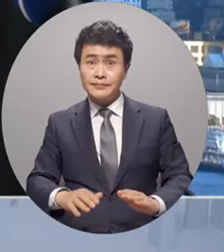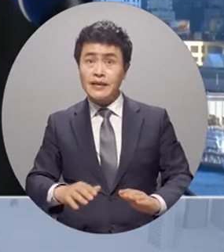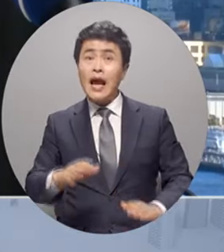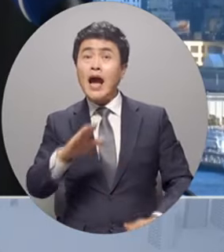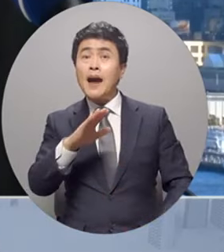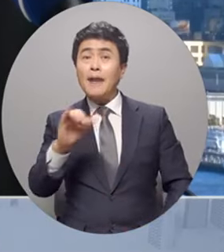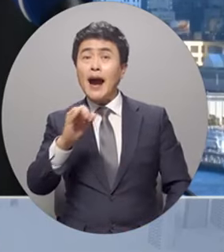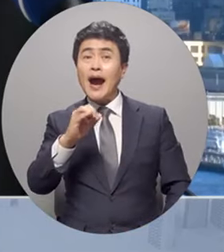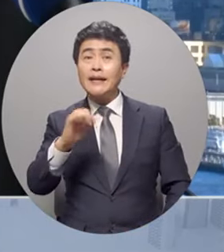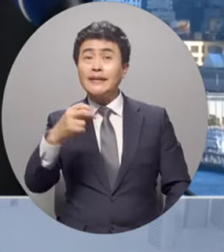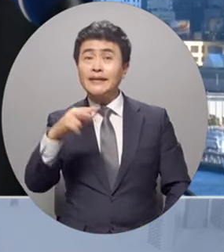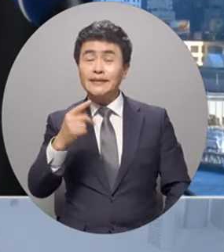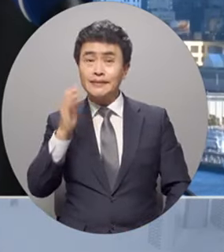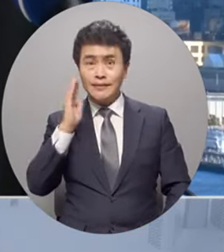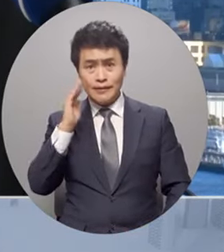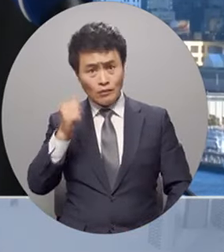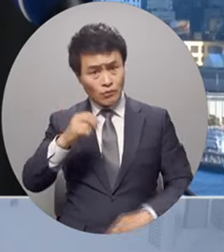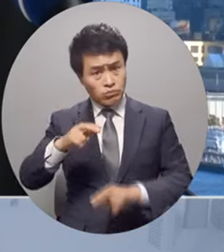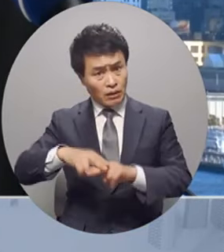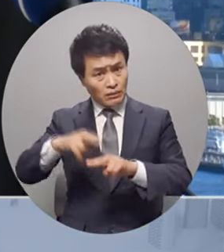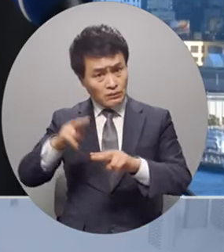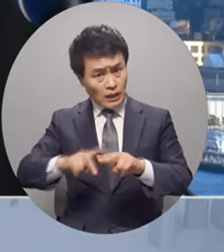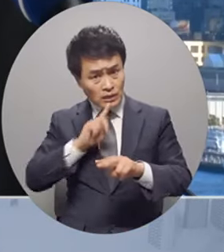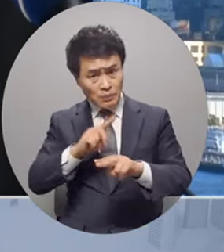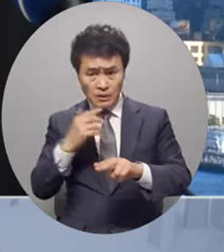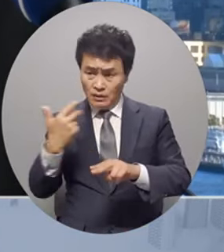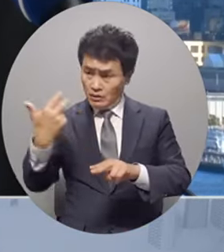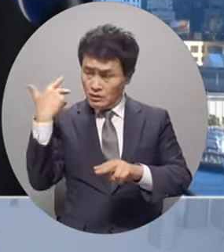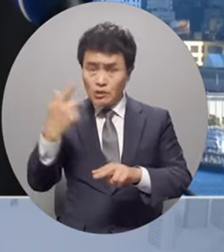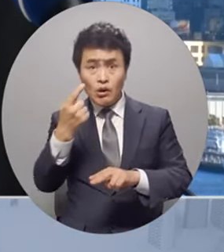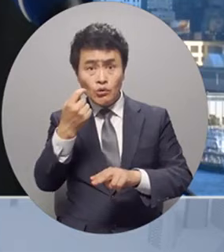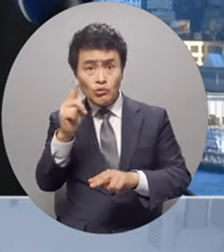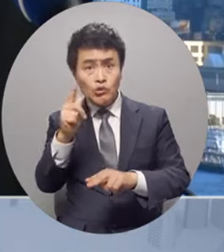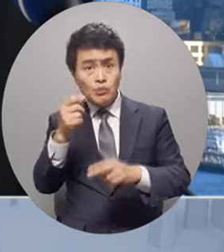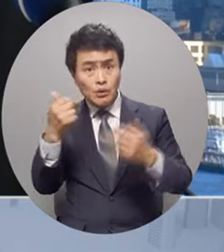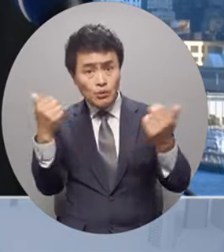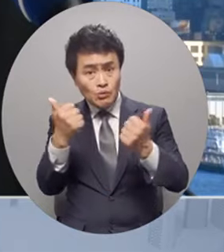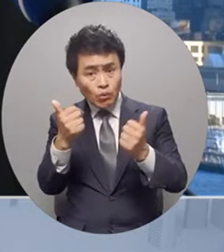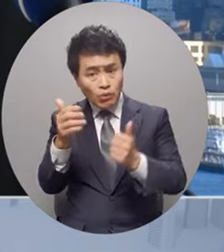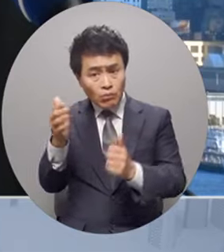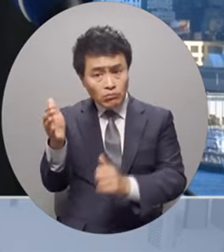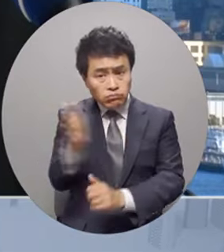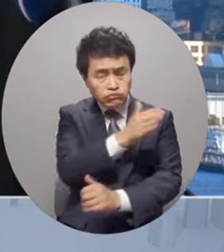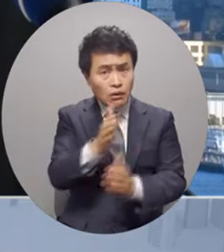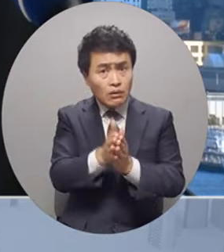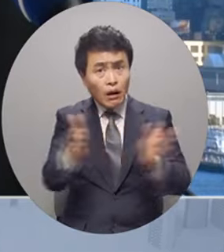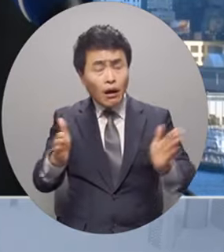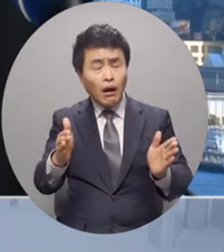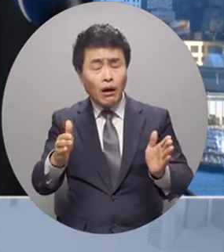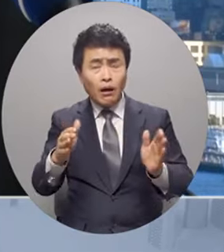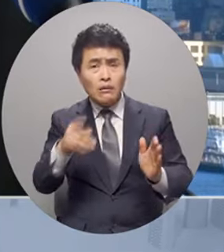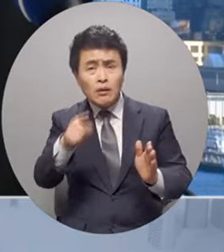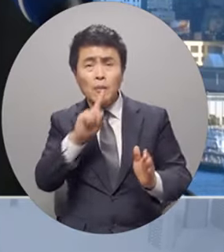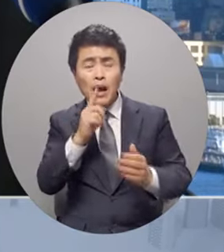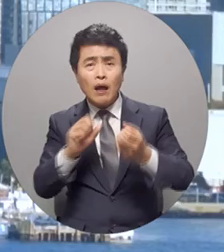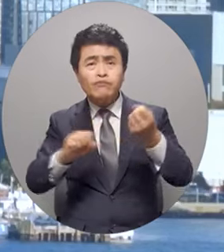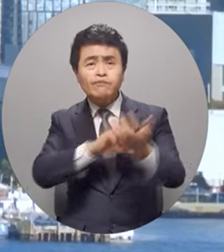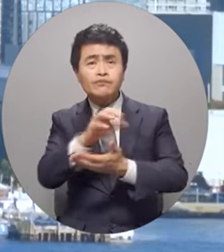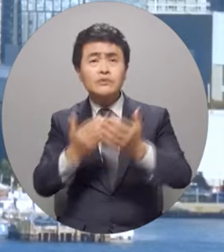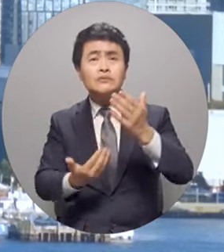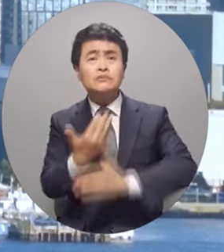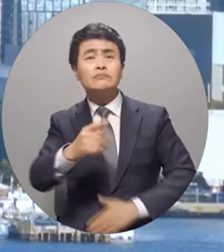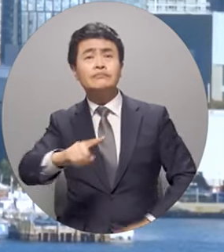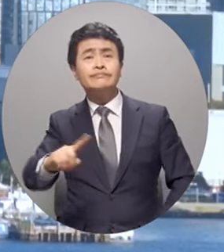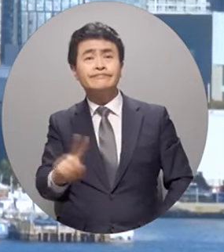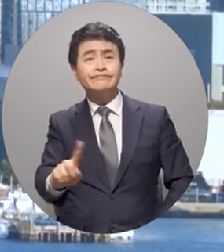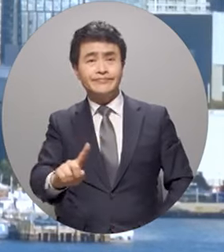바이든 대통령 사퇴 이야기가 지난주 TV 토론부터 시작된 거잖아요. 왜 이렇게 흔들리게 된 건지 먼저 짚어볼까요?